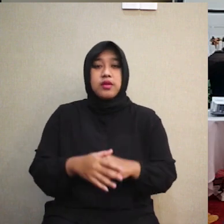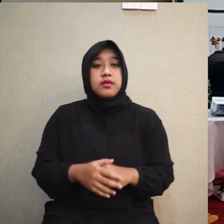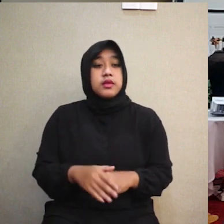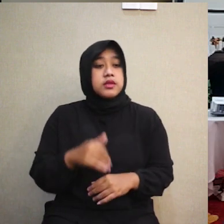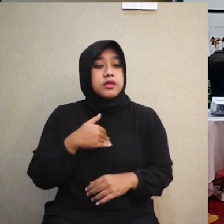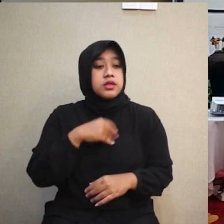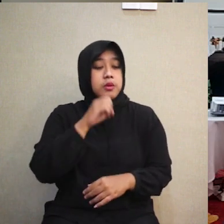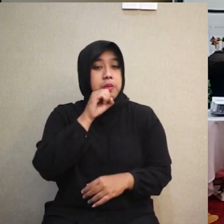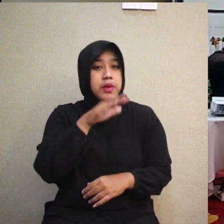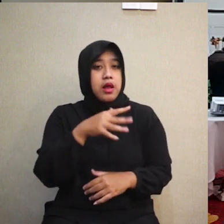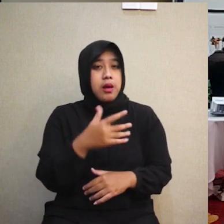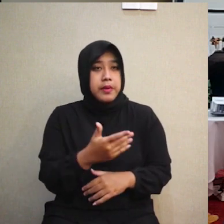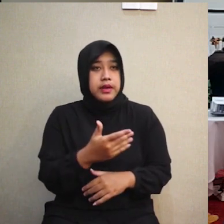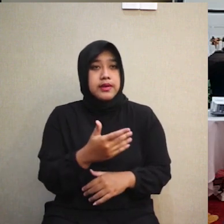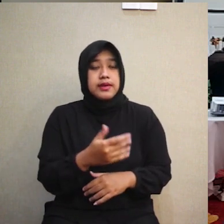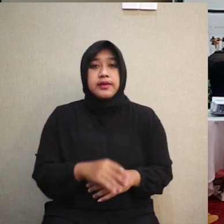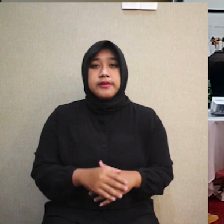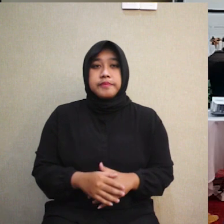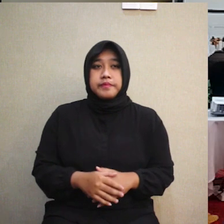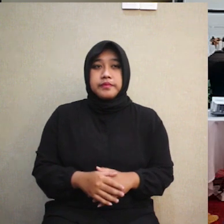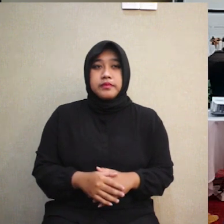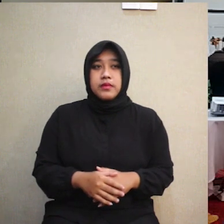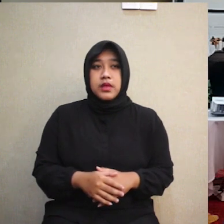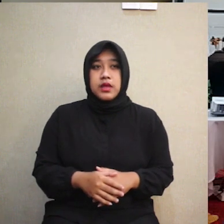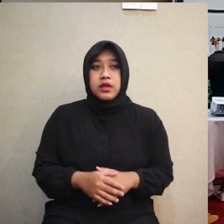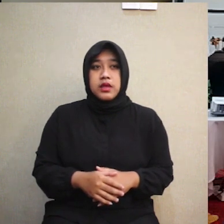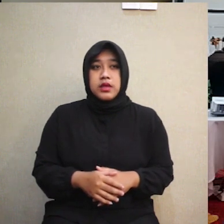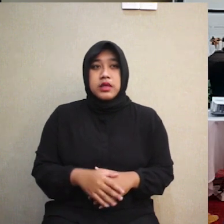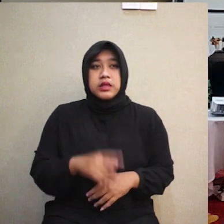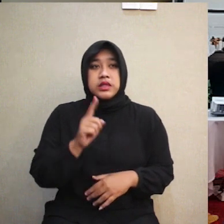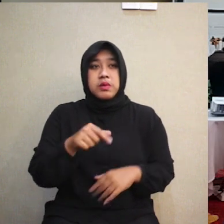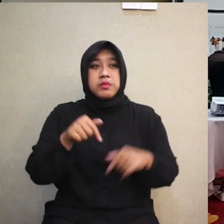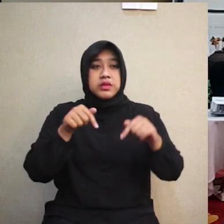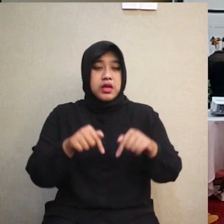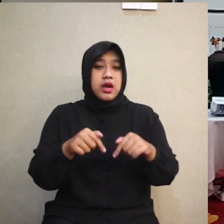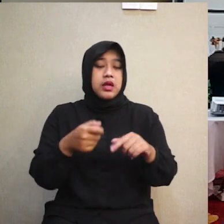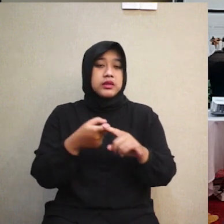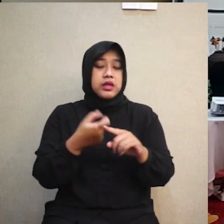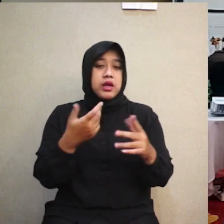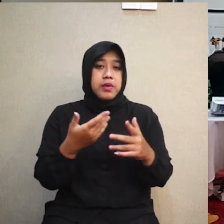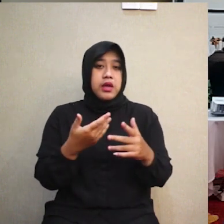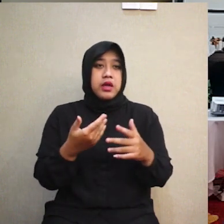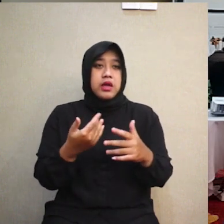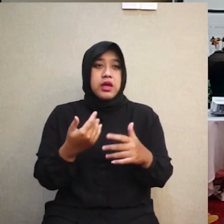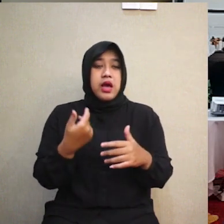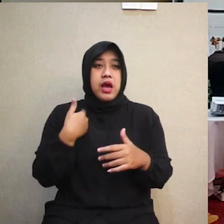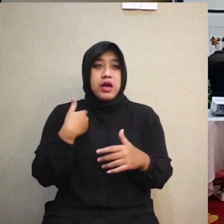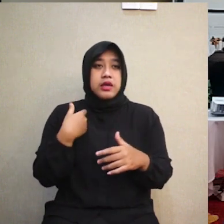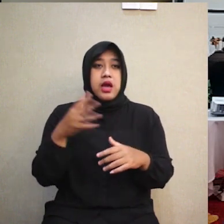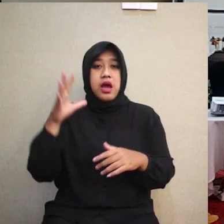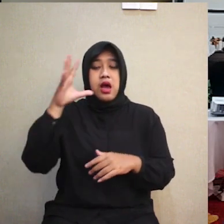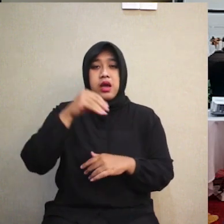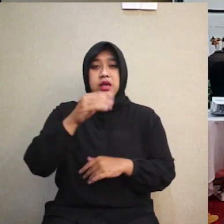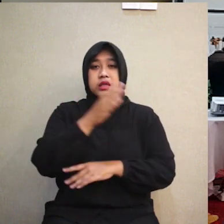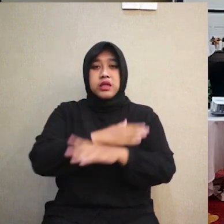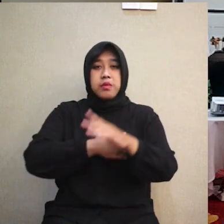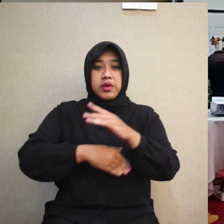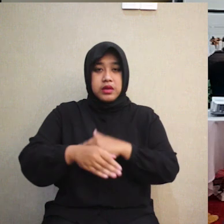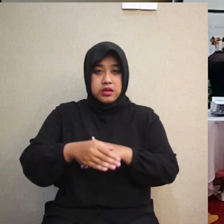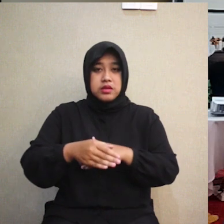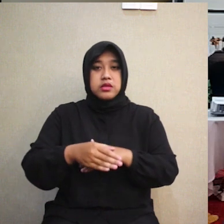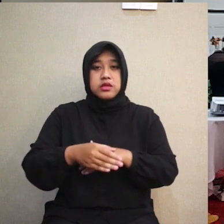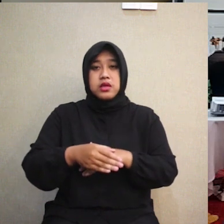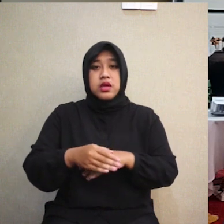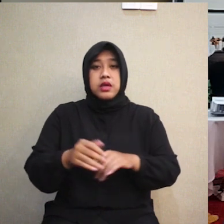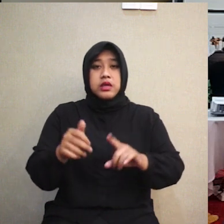juga bahwa tadi itu ketidakalian yang terjadi karena ini juga bagian dari karena ini lagi rangkaian hari difabel juga masuk dalam rangkaian